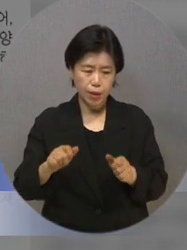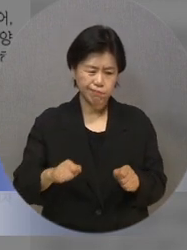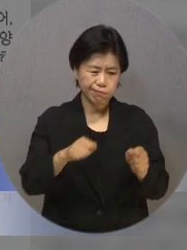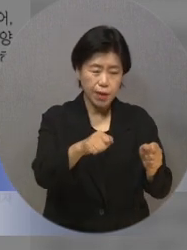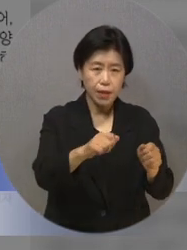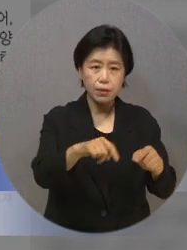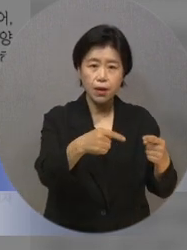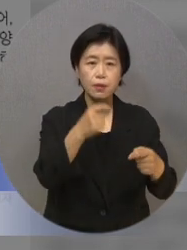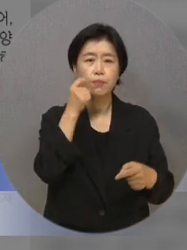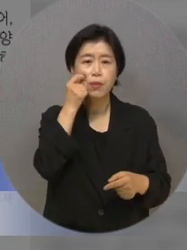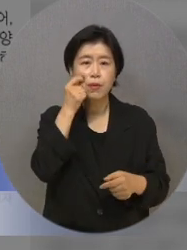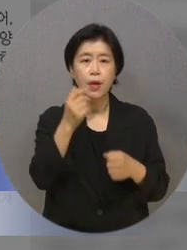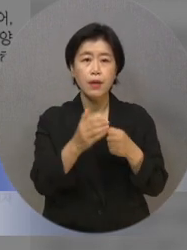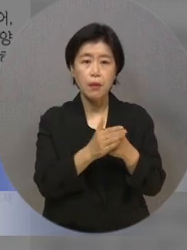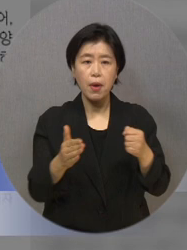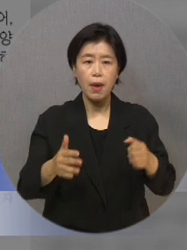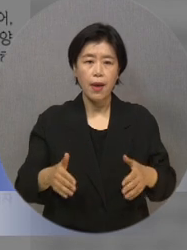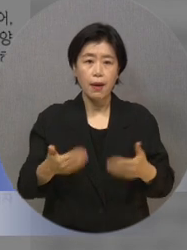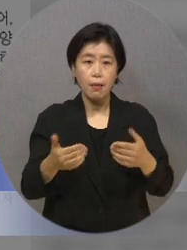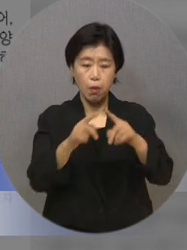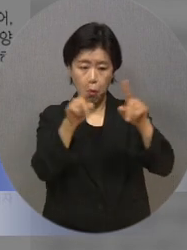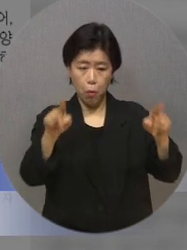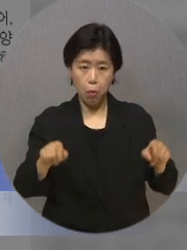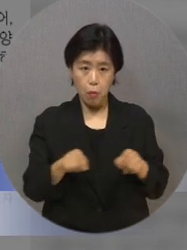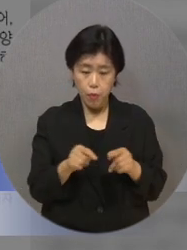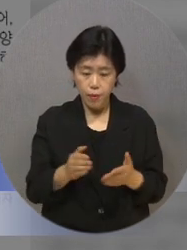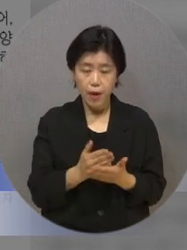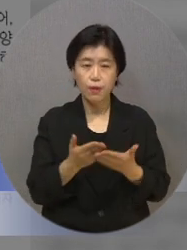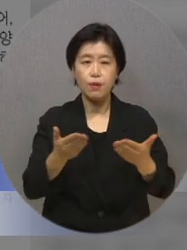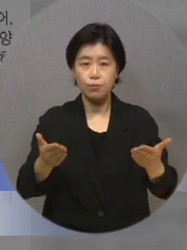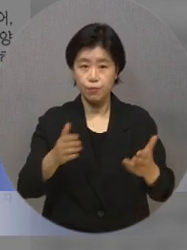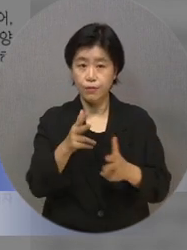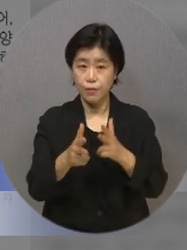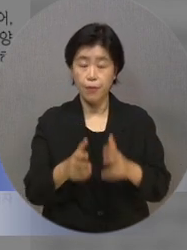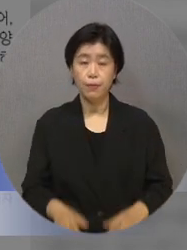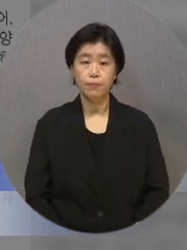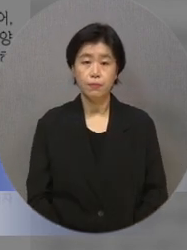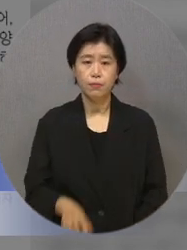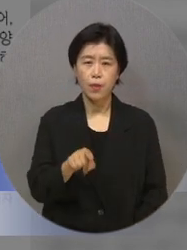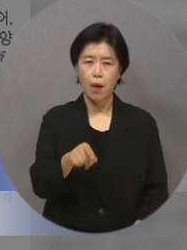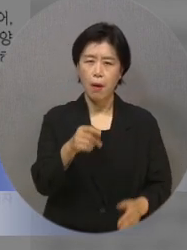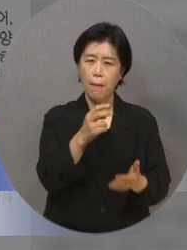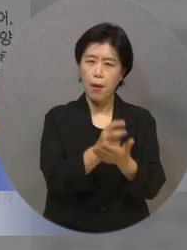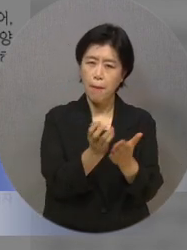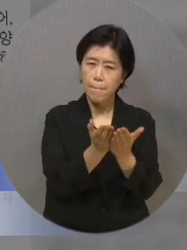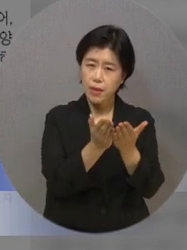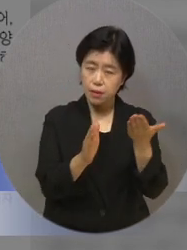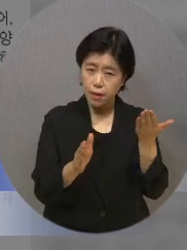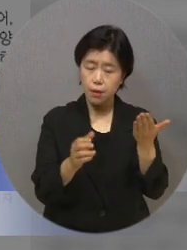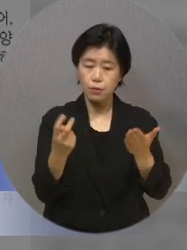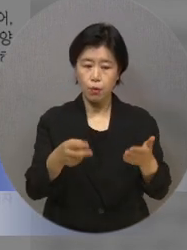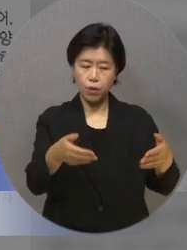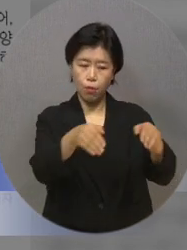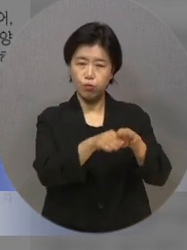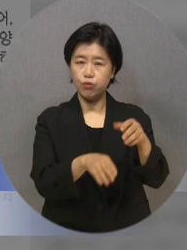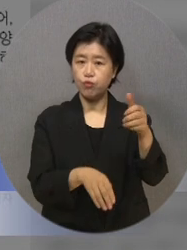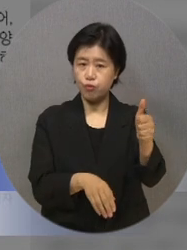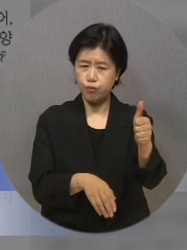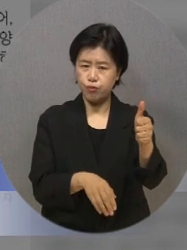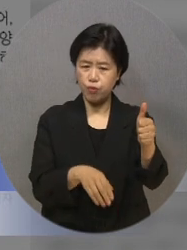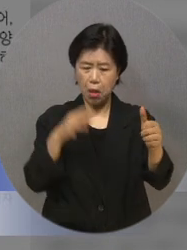이동식 경사로를 보급하는 사업인데요 이번 사업은 법적 요건이 건물주 동의 등의